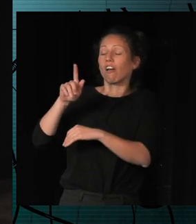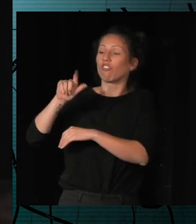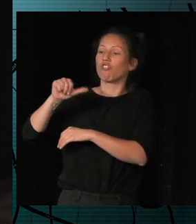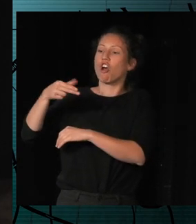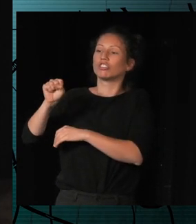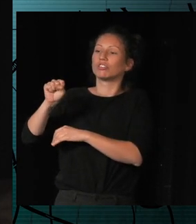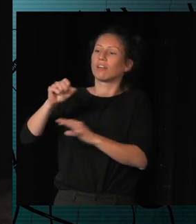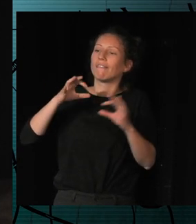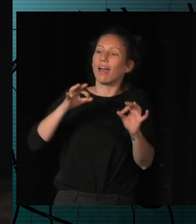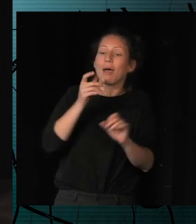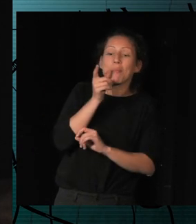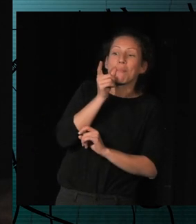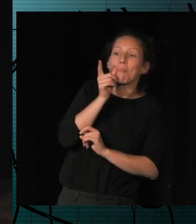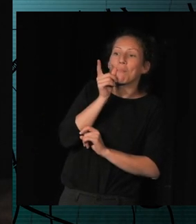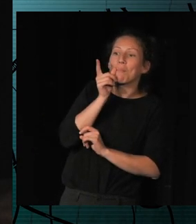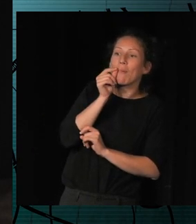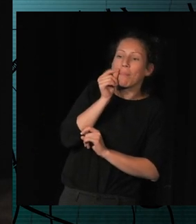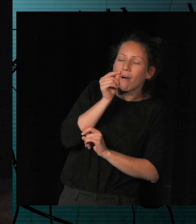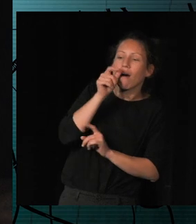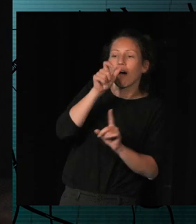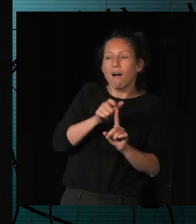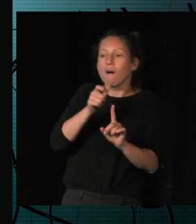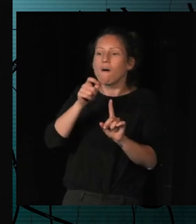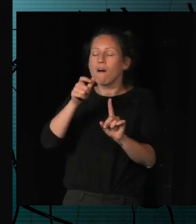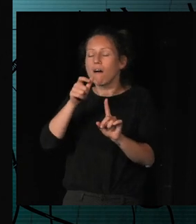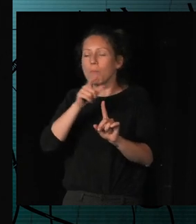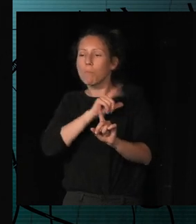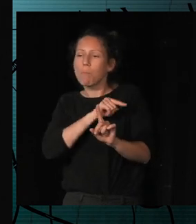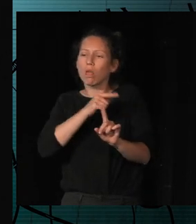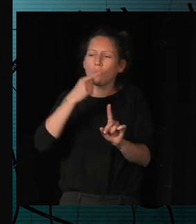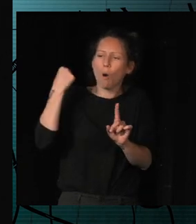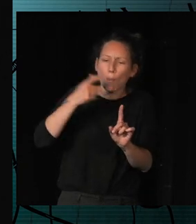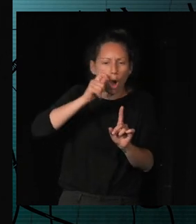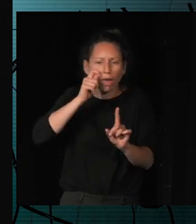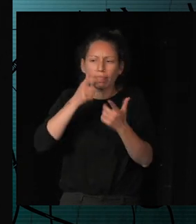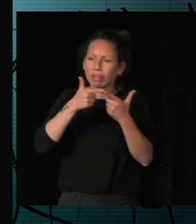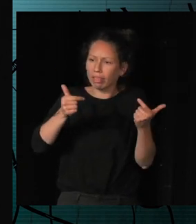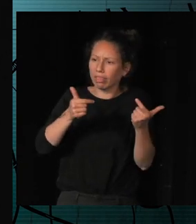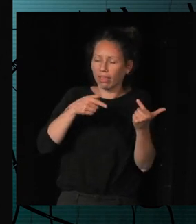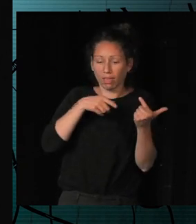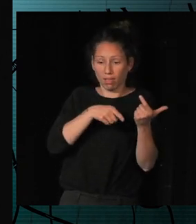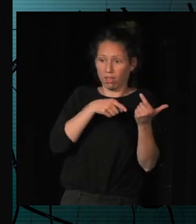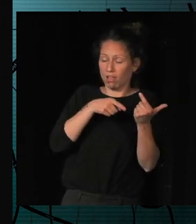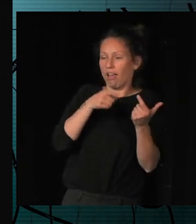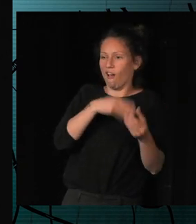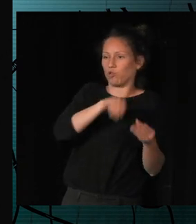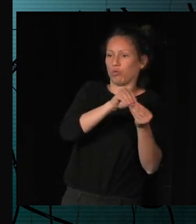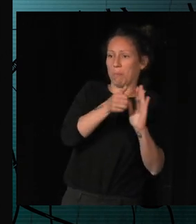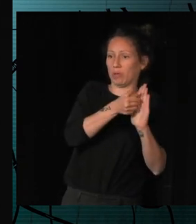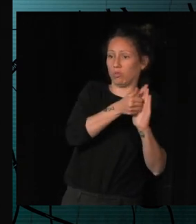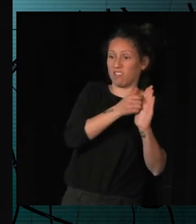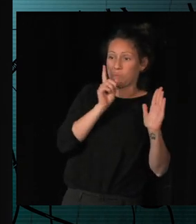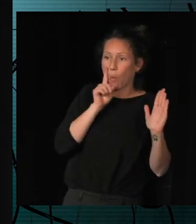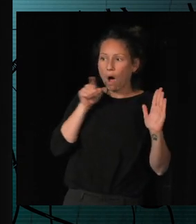justement alors je sais pas à quel point c'est vrai mais moi j'ai lu que c'était parce que ils avaient peur d'un film exclusivement féminin et qu'il fallait des